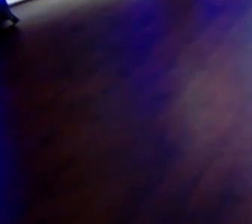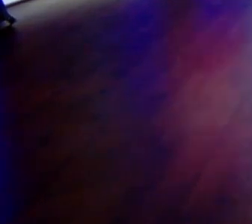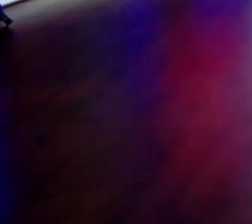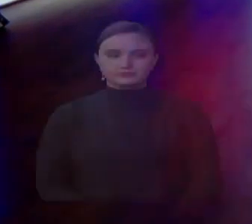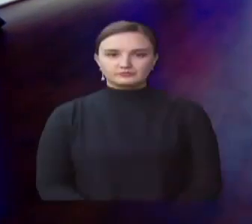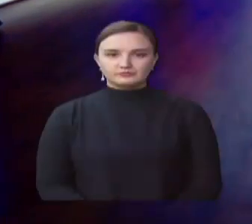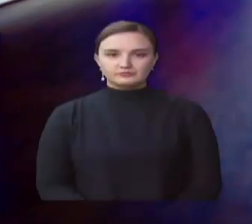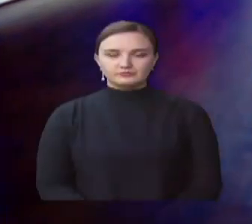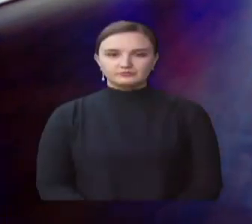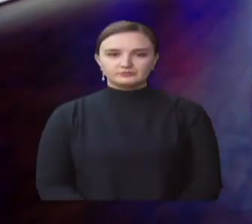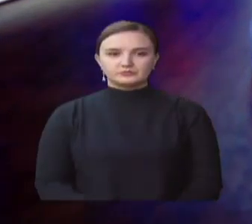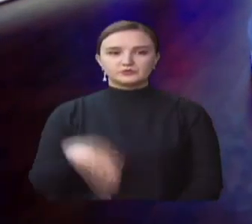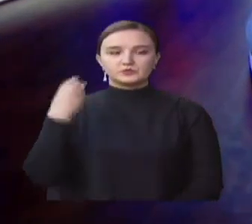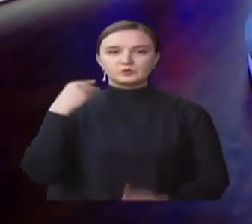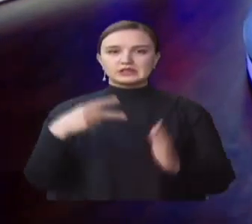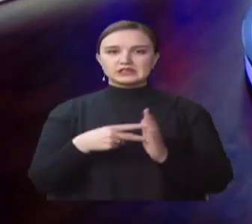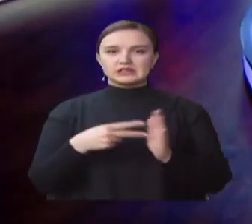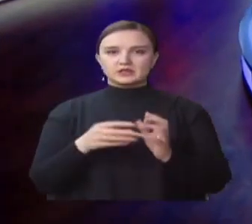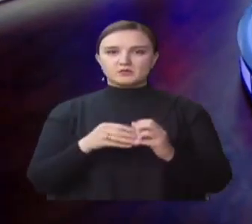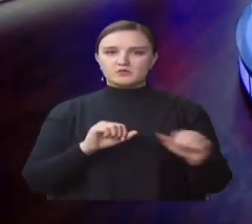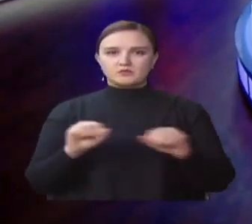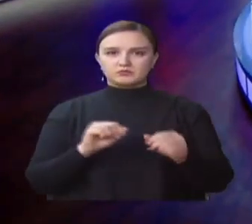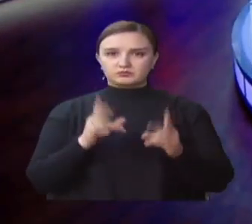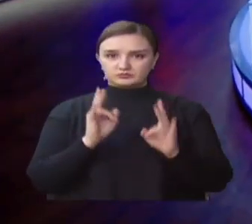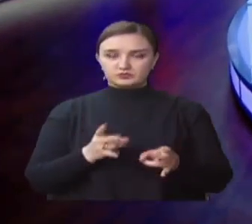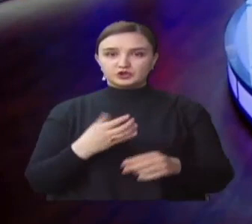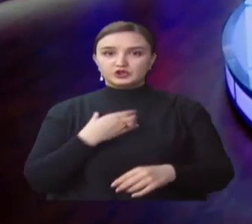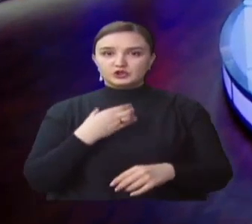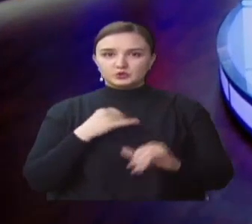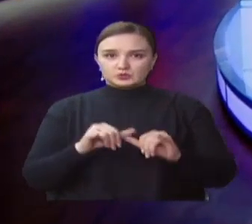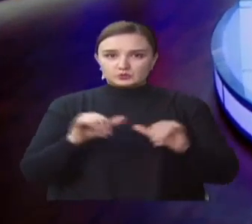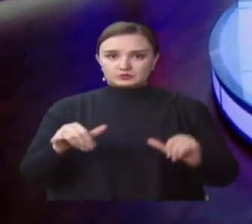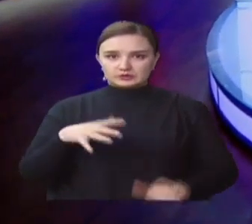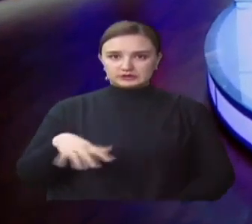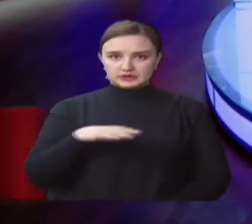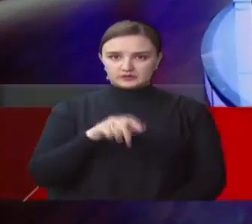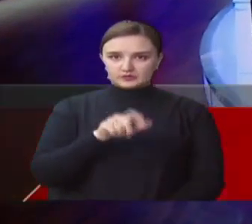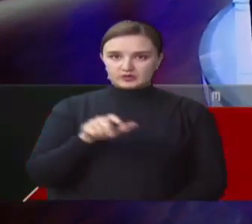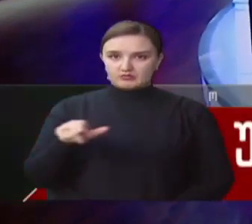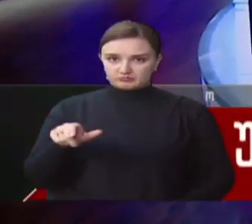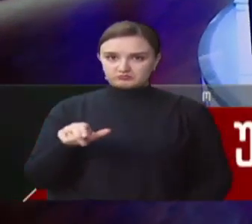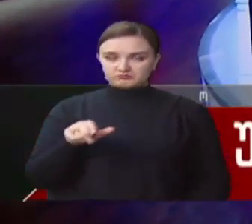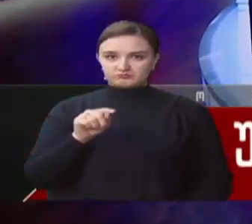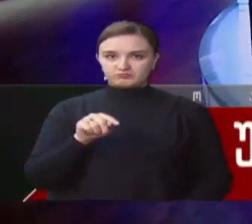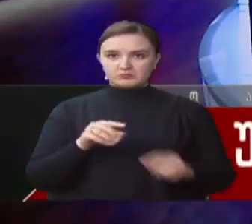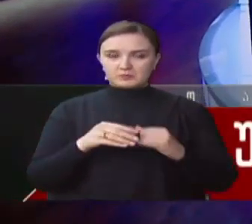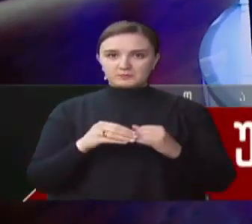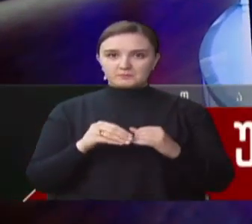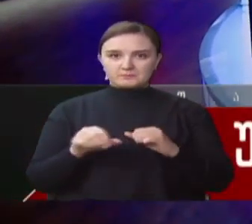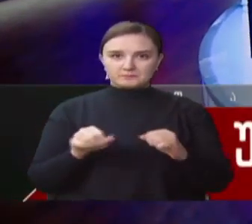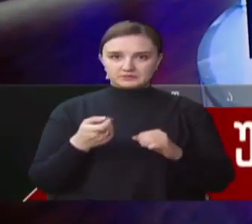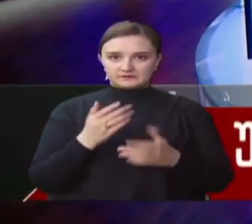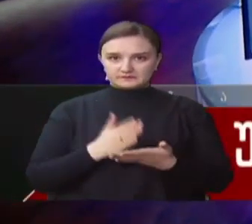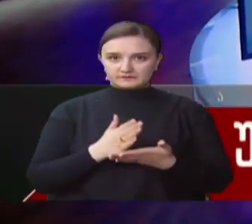تركيا تدسير ياشي مكتاري دامن غربلي ميتس رشم دكشيش مدى دازا بولو بميمات ساكر توس مصاخلو بس ناتل شيت ميتو متسي ميتس كوشا بيتس